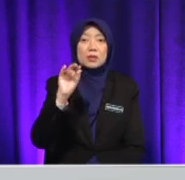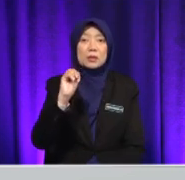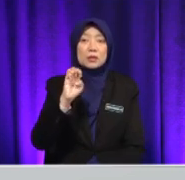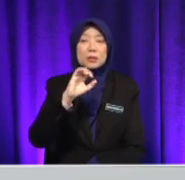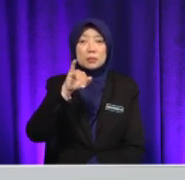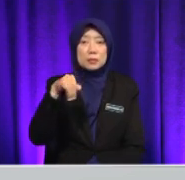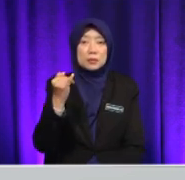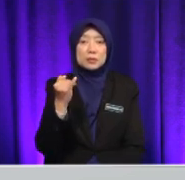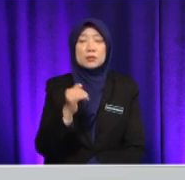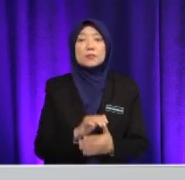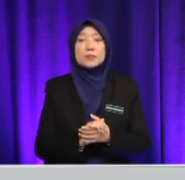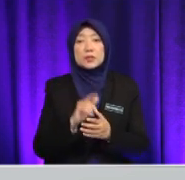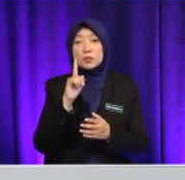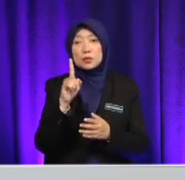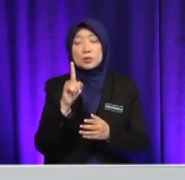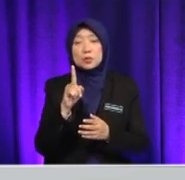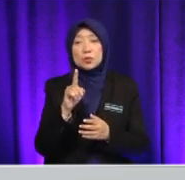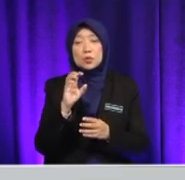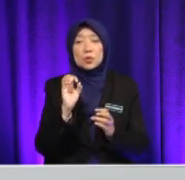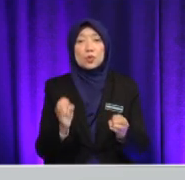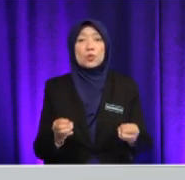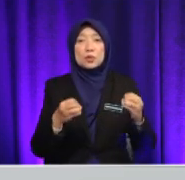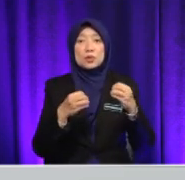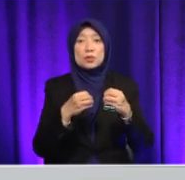perubahan dan juga organisasi oke